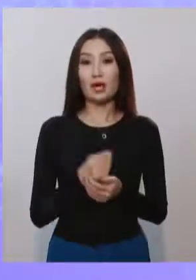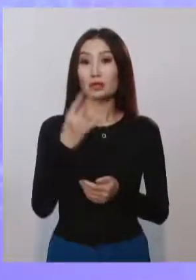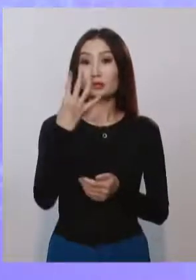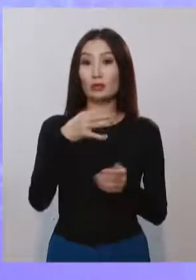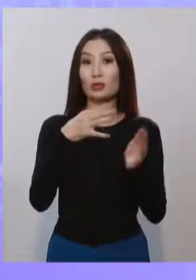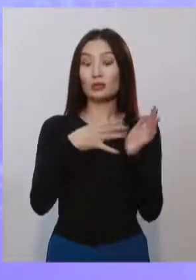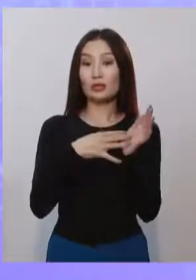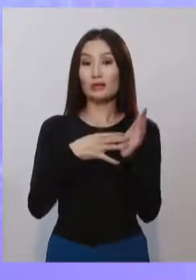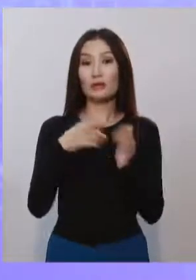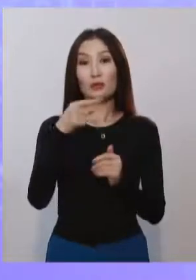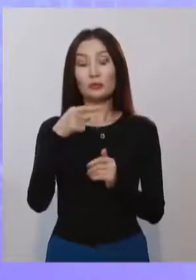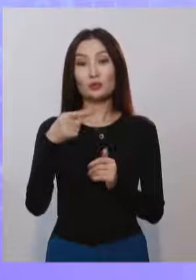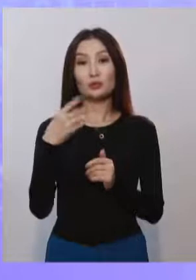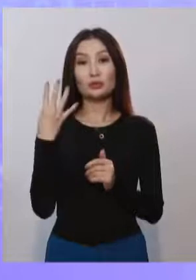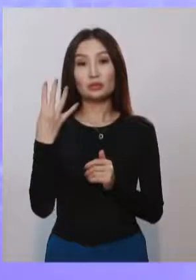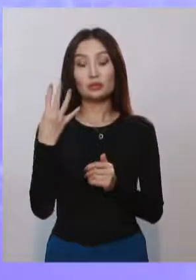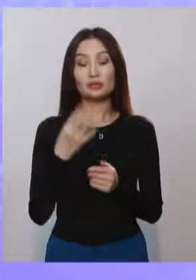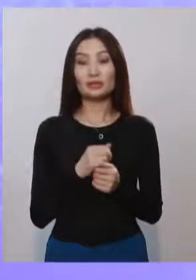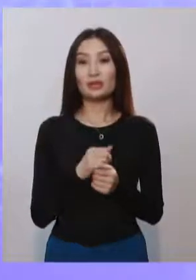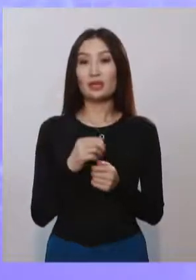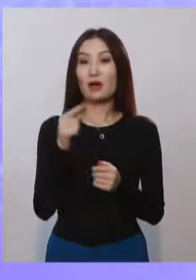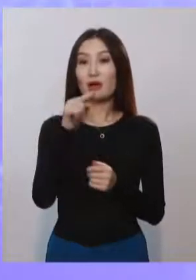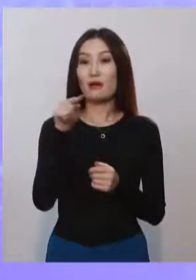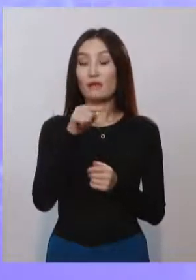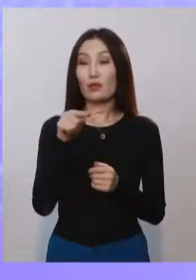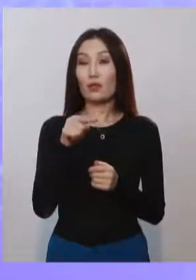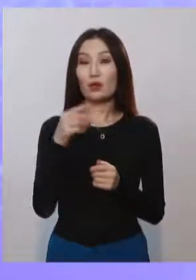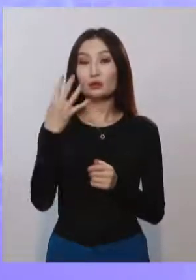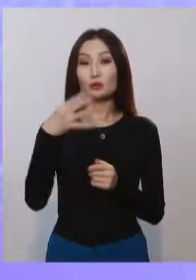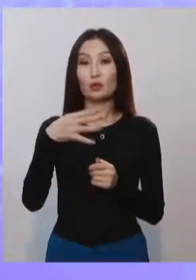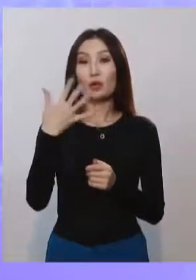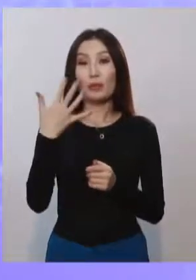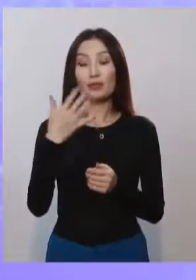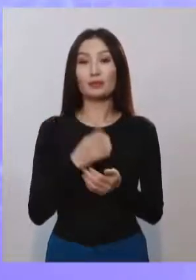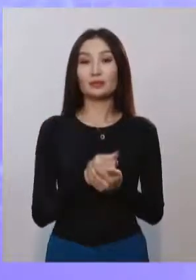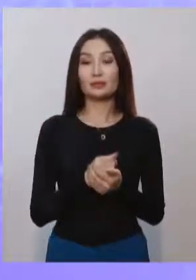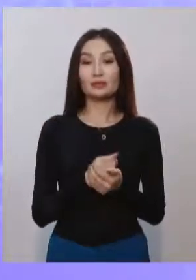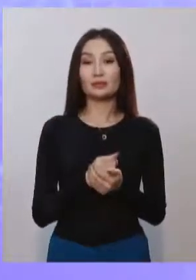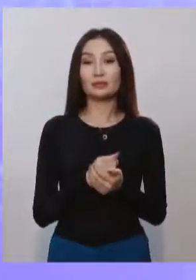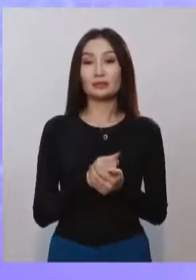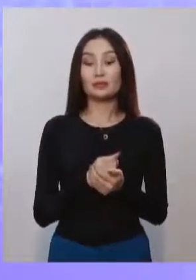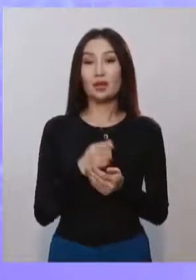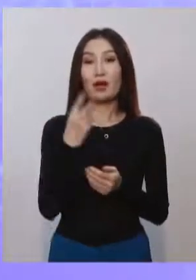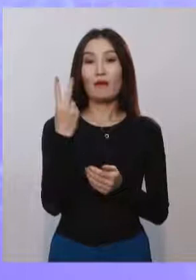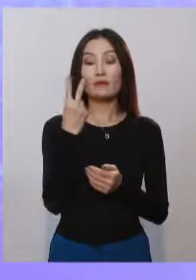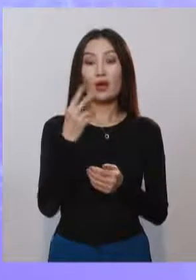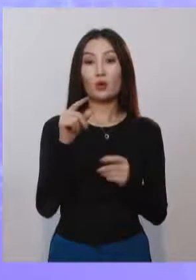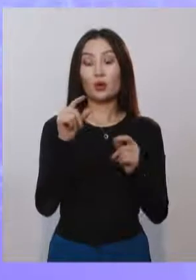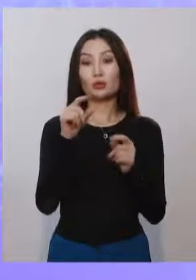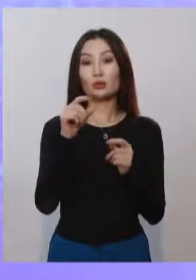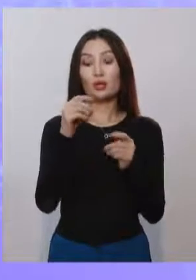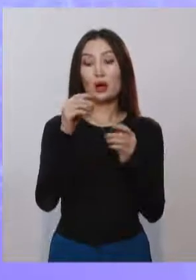49 минус 4 равно 45 второй столбик